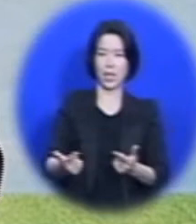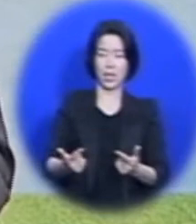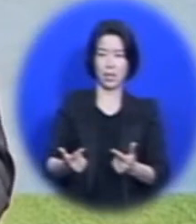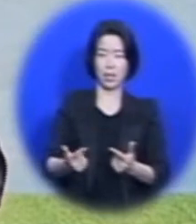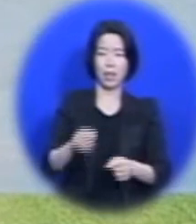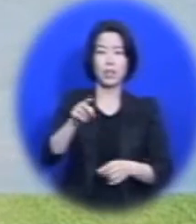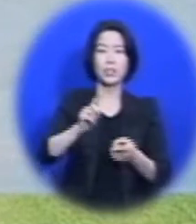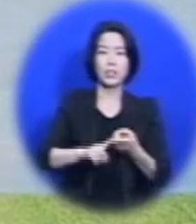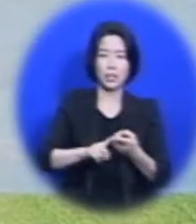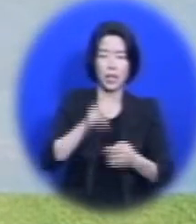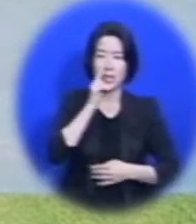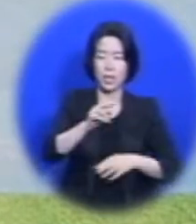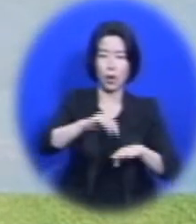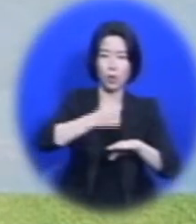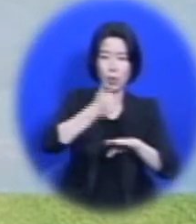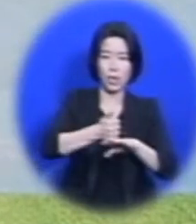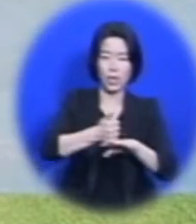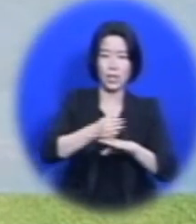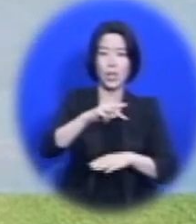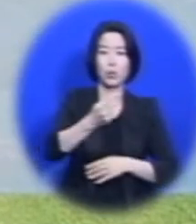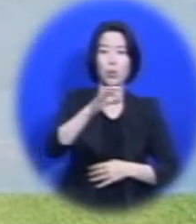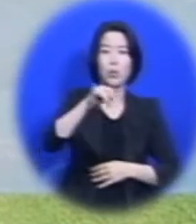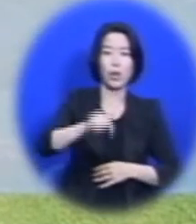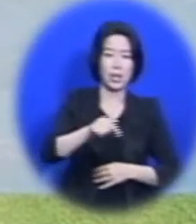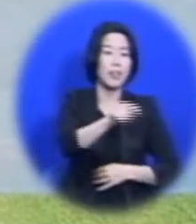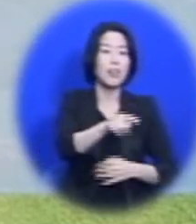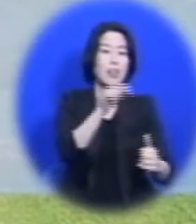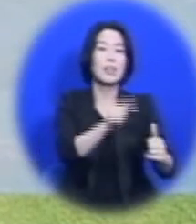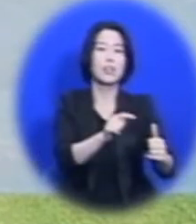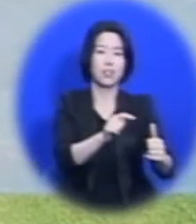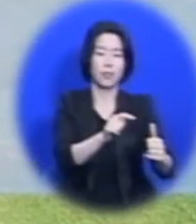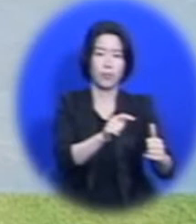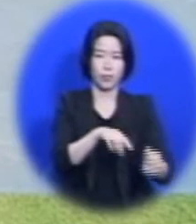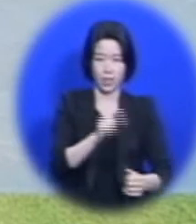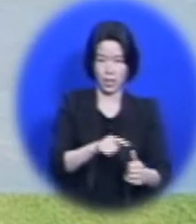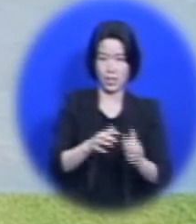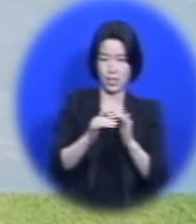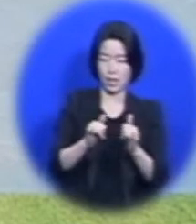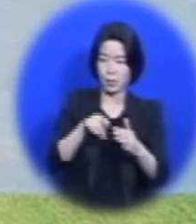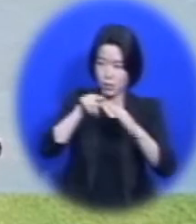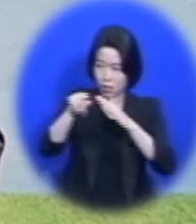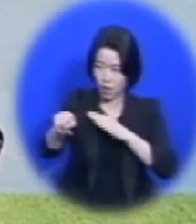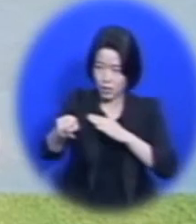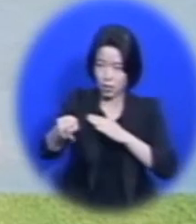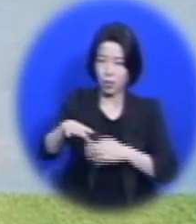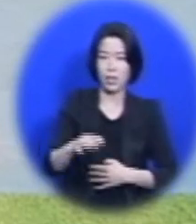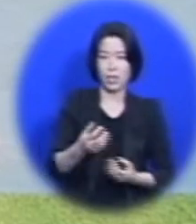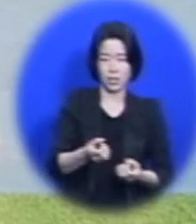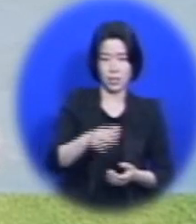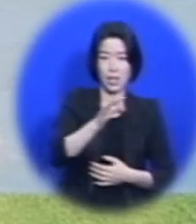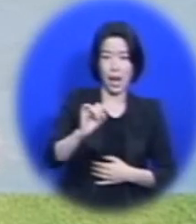사울왕이 도엑이라는 사람에게 네가 죽이라는, 이 도엑이 들어가서 아이멜렉 제사장과